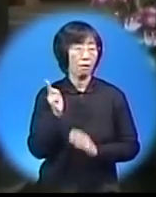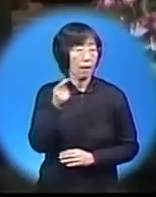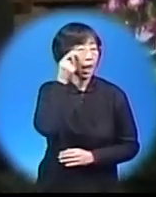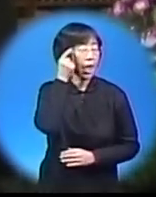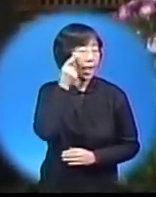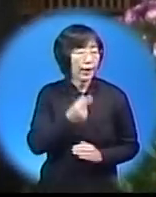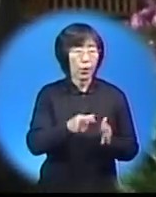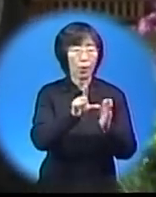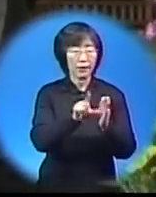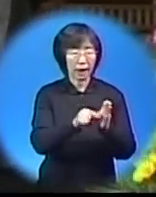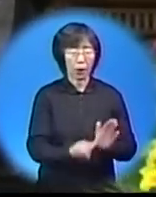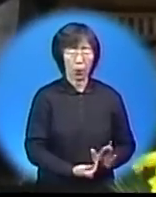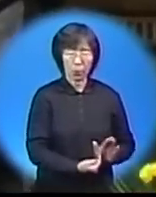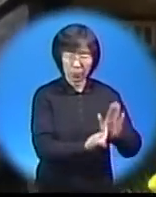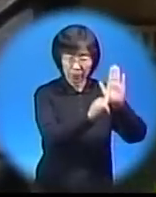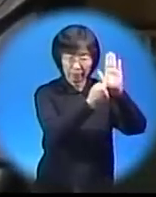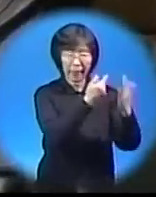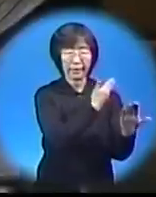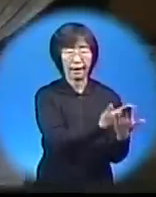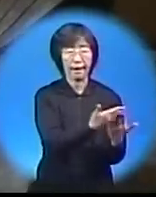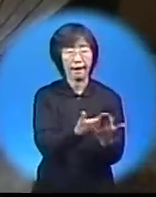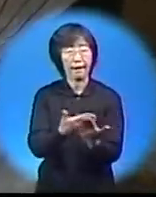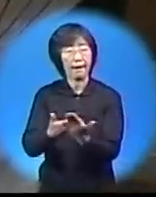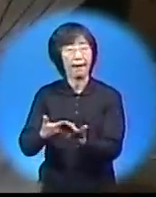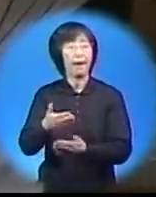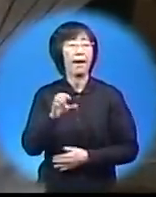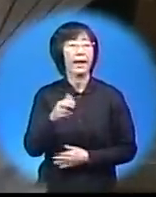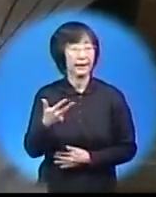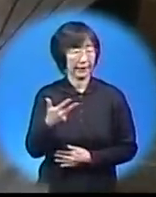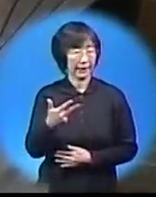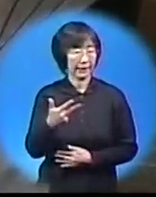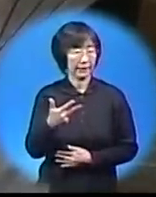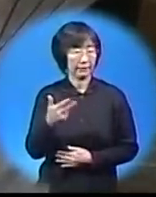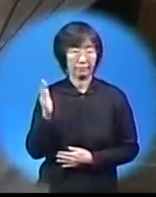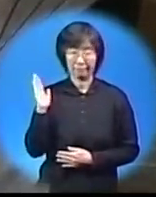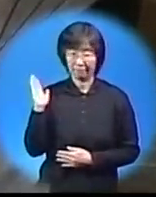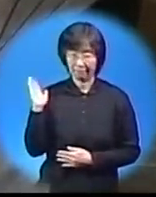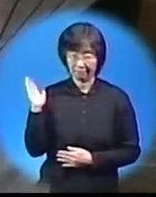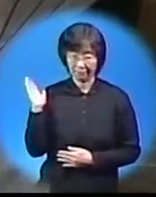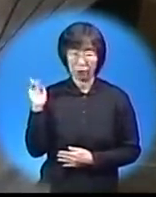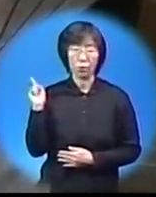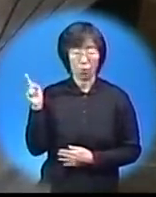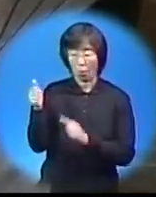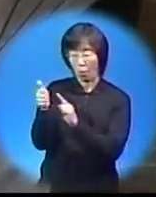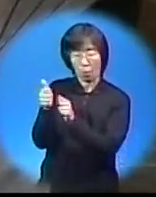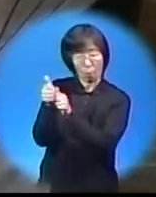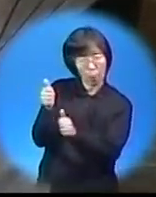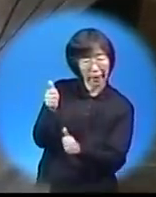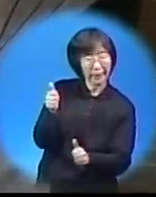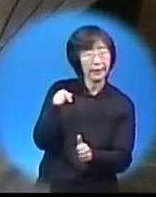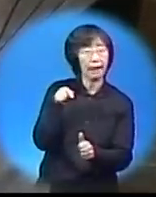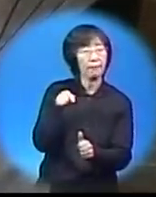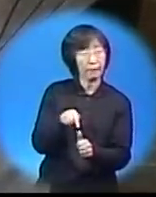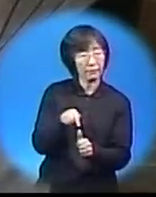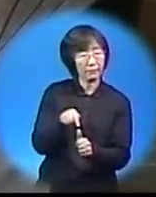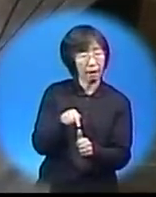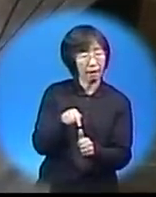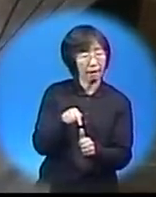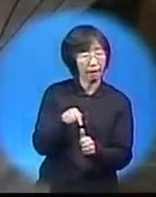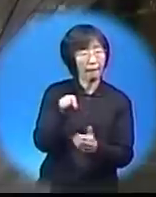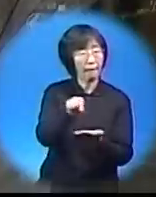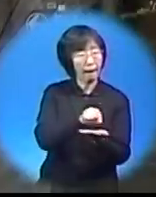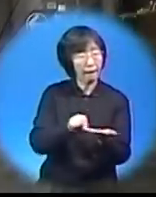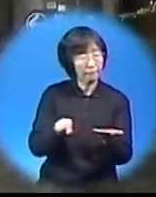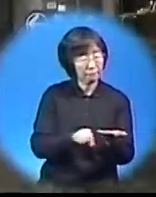師丸山応挙とその弟子たちが描いたたくさんの襖絵が残されています。応挙は修行時代